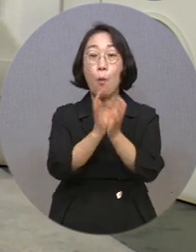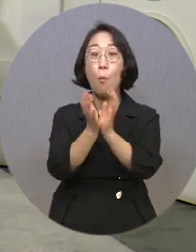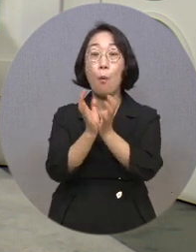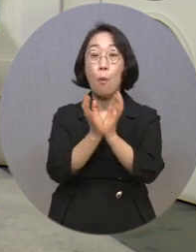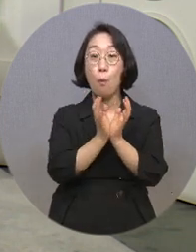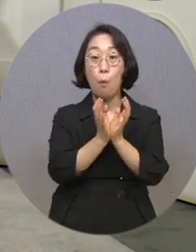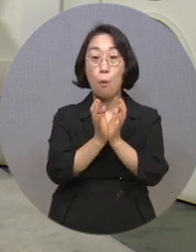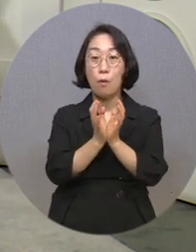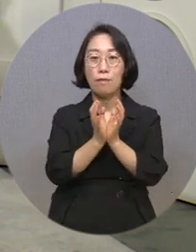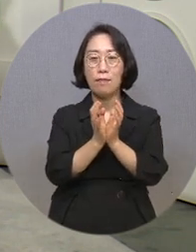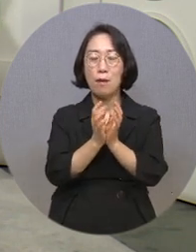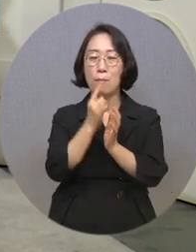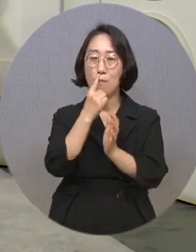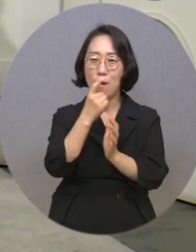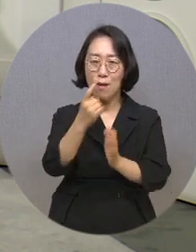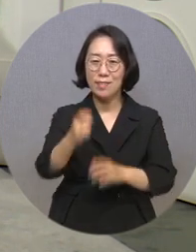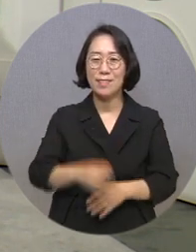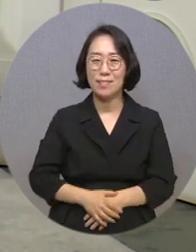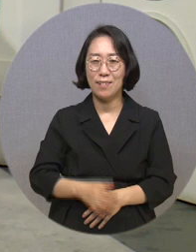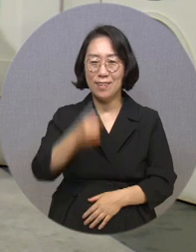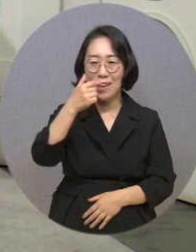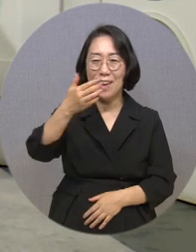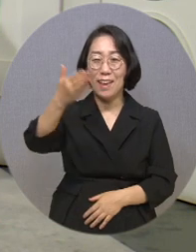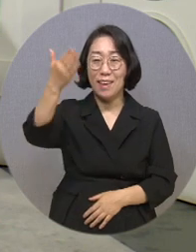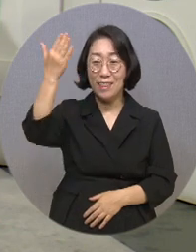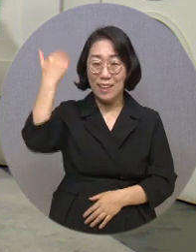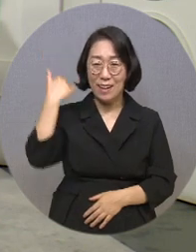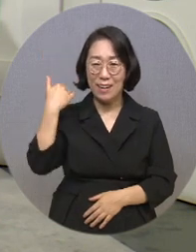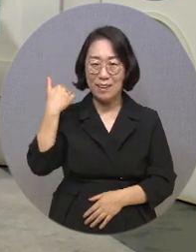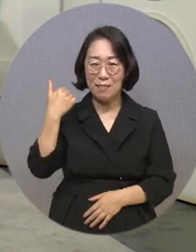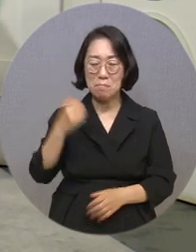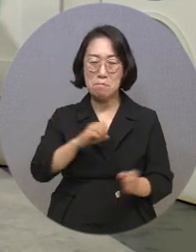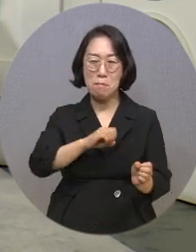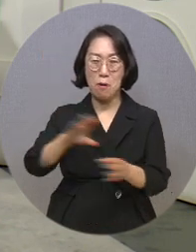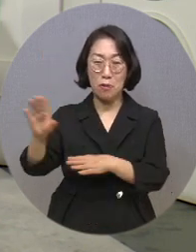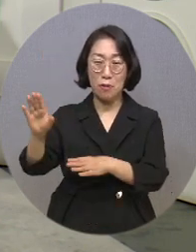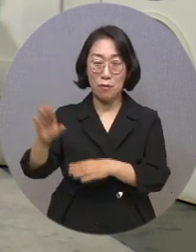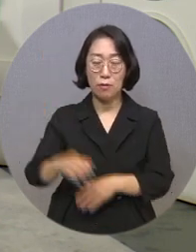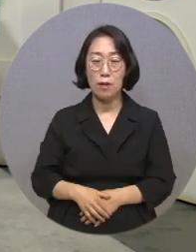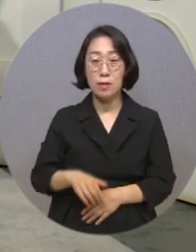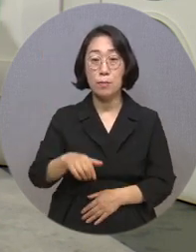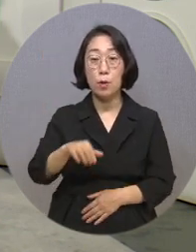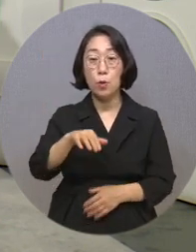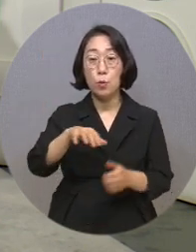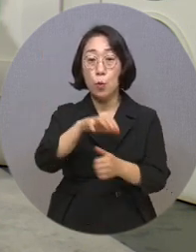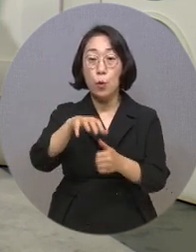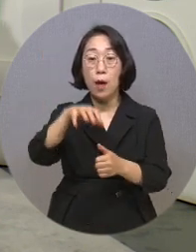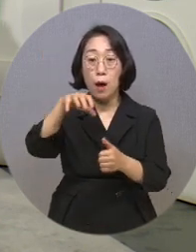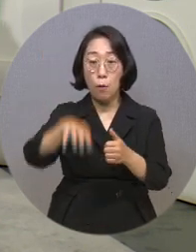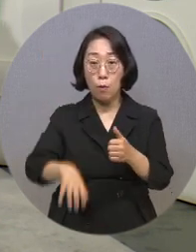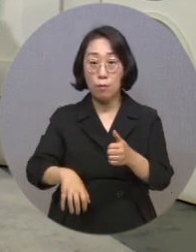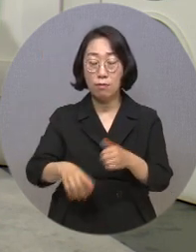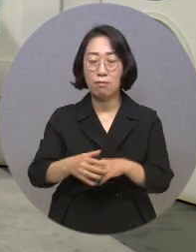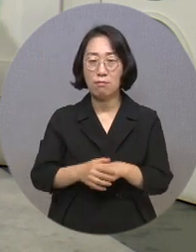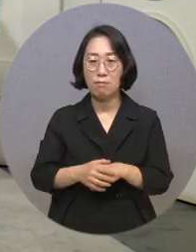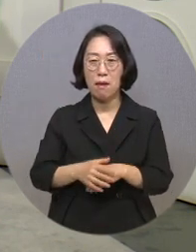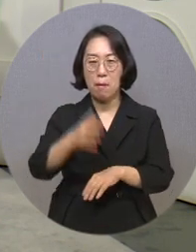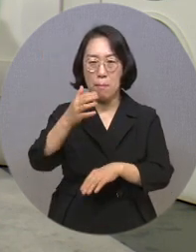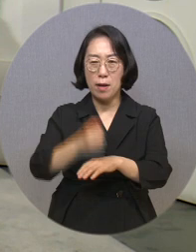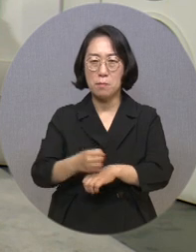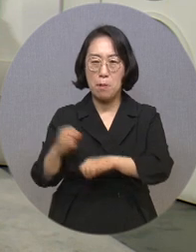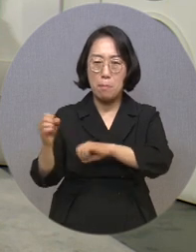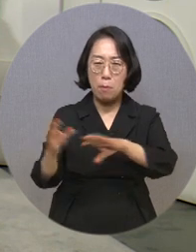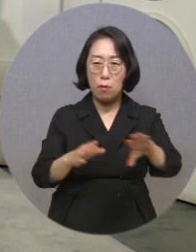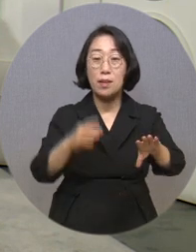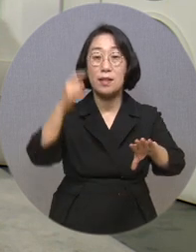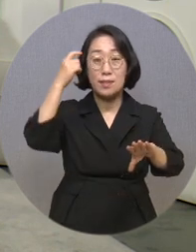길이라고 생각들을 해요. 옛날에는 뭐 고려장을 시켰다고 하는데 지금은 요양원에 가는 게 고려장 시키는 거나 마찬가지다